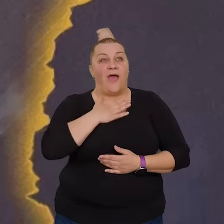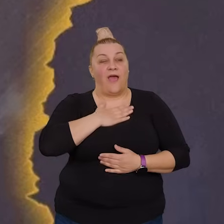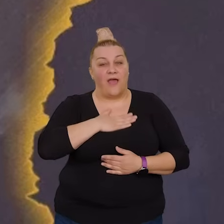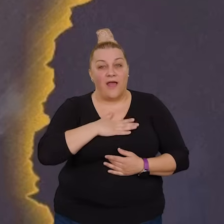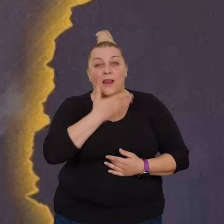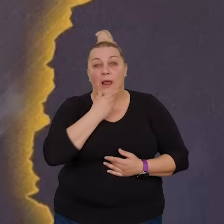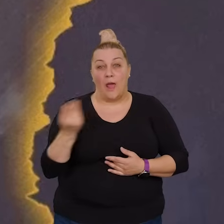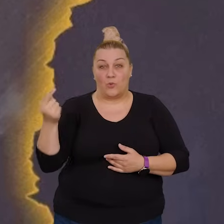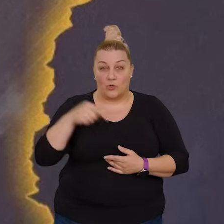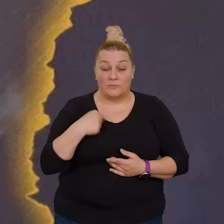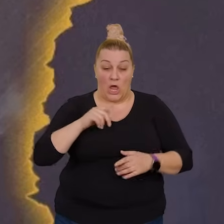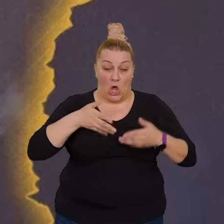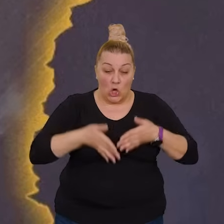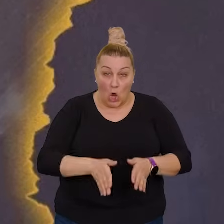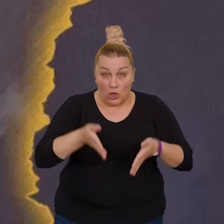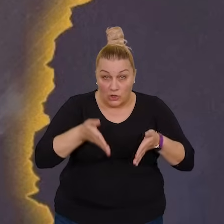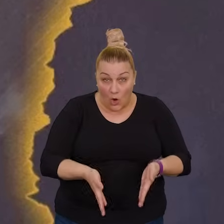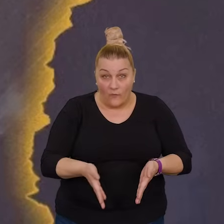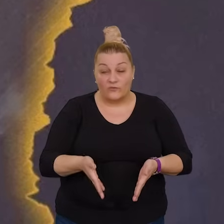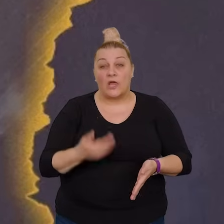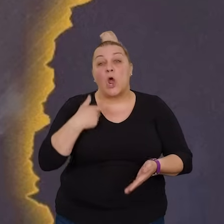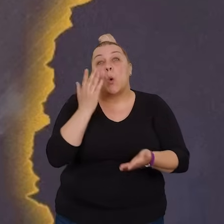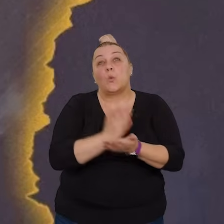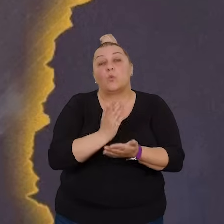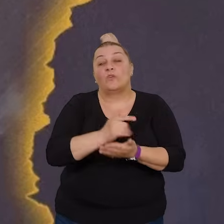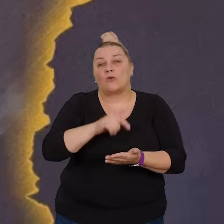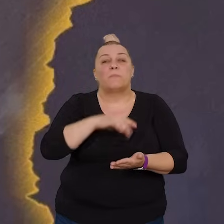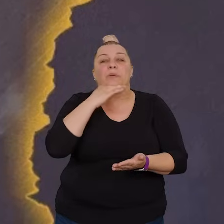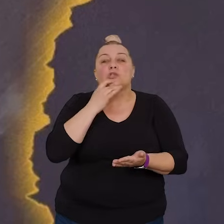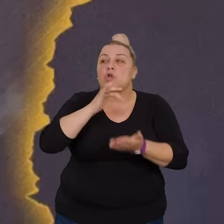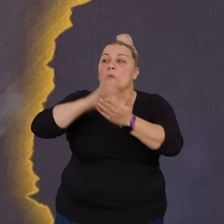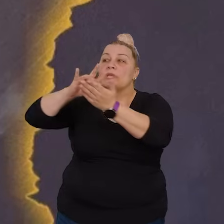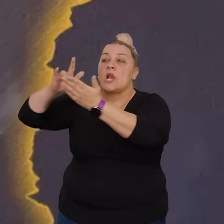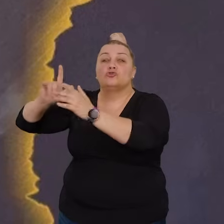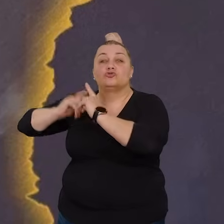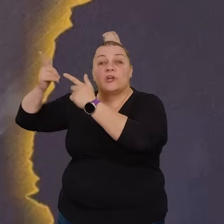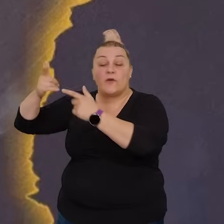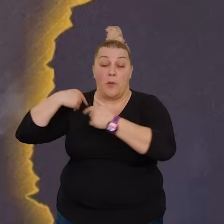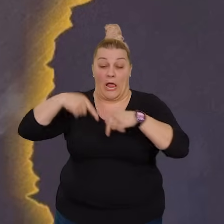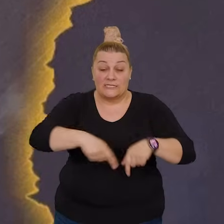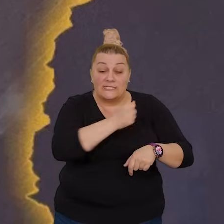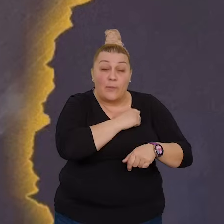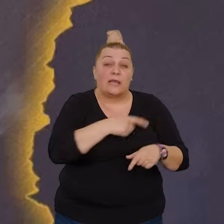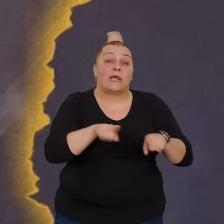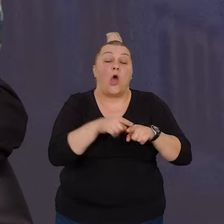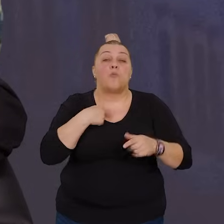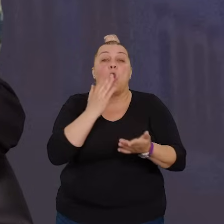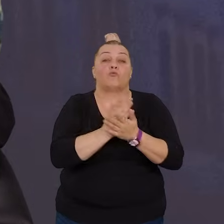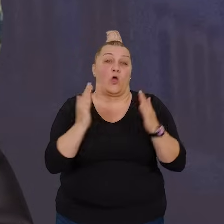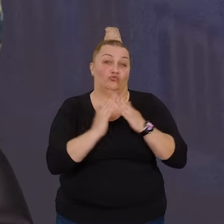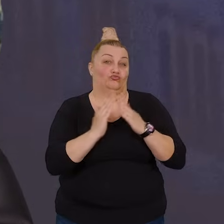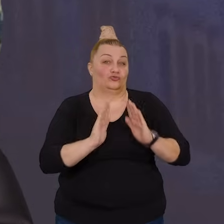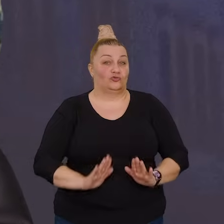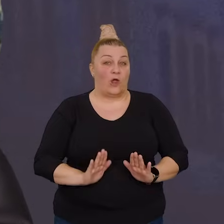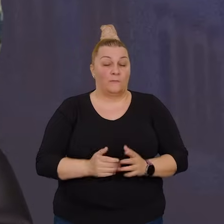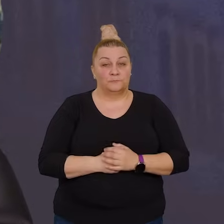ovdje rođen, ja sam ovdje uvijek kući, neovisno o tome gdje živim. Ovo je uvijek moja kuća, da je tako osjećam. Jakove,